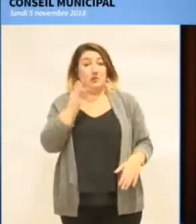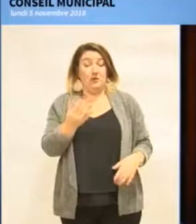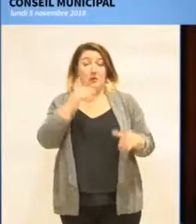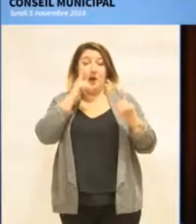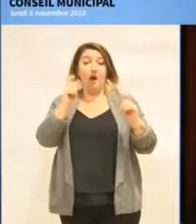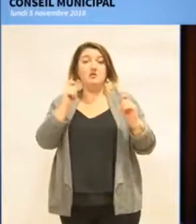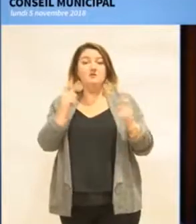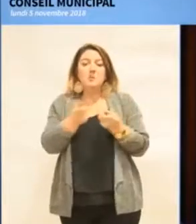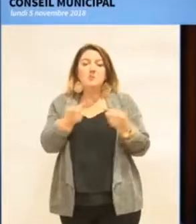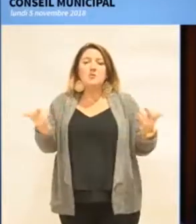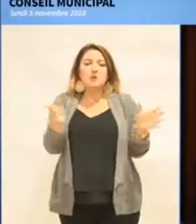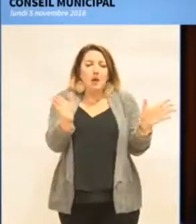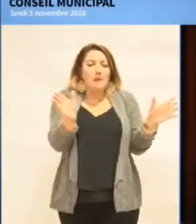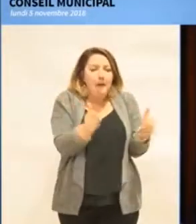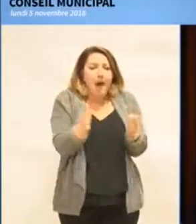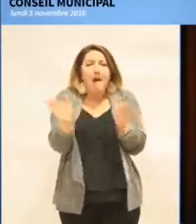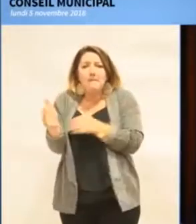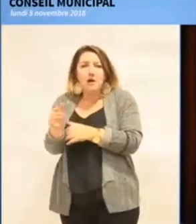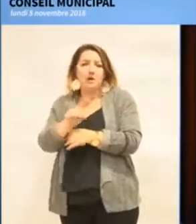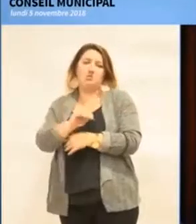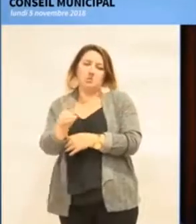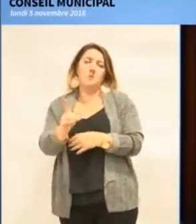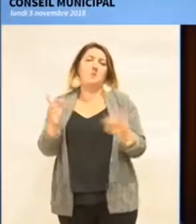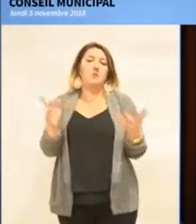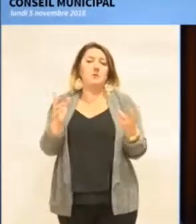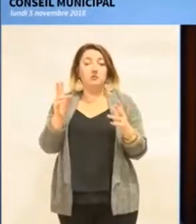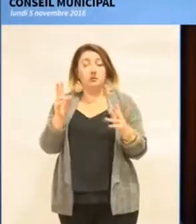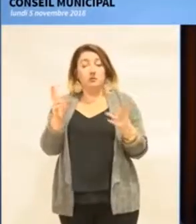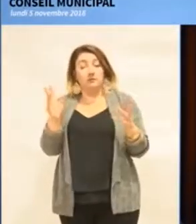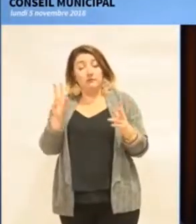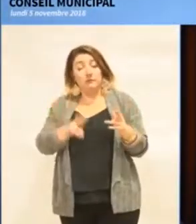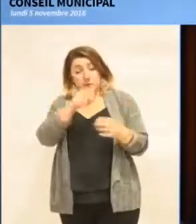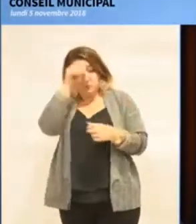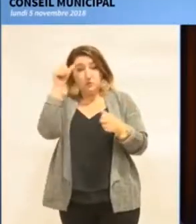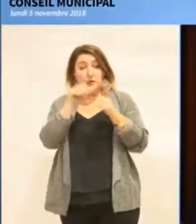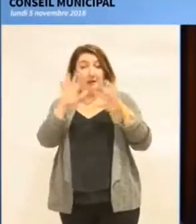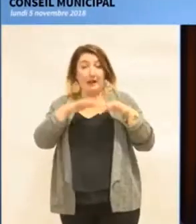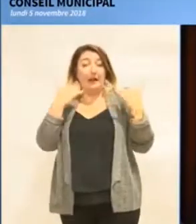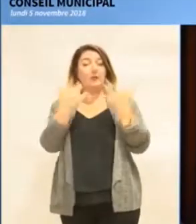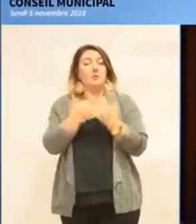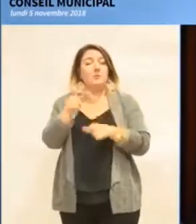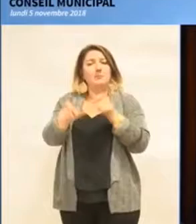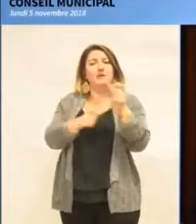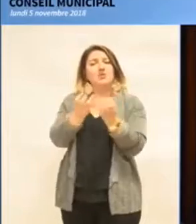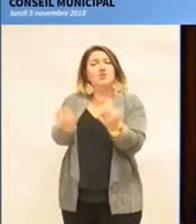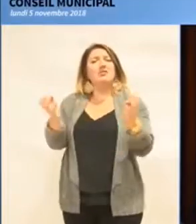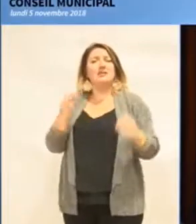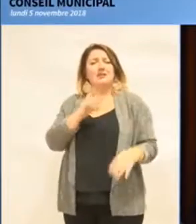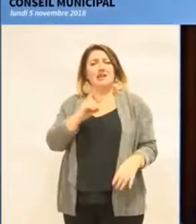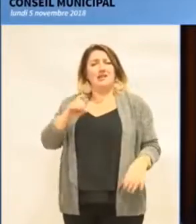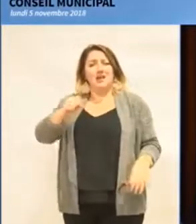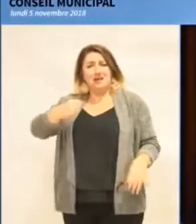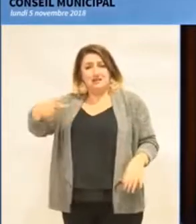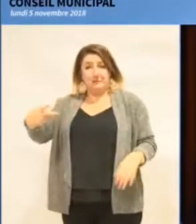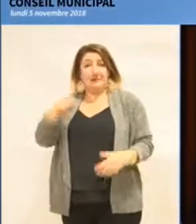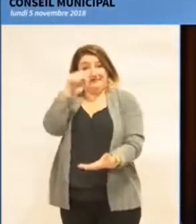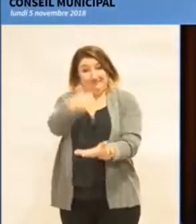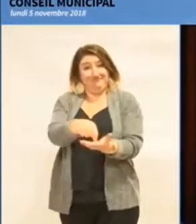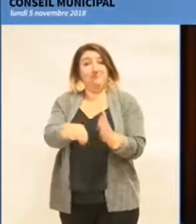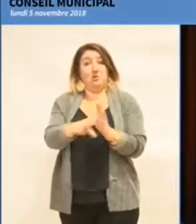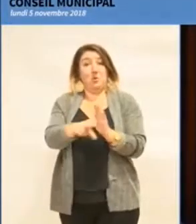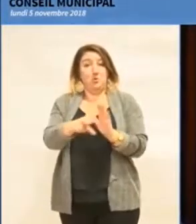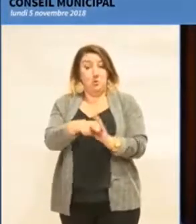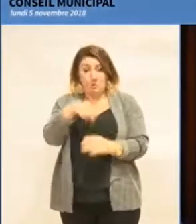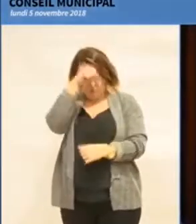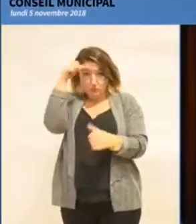l'espace public. J'ai le souvenir de réunions avec certains membres de la DDSP à Grenoble, qui, si nous